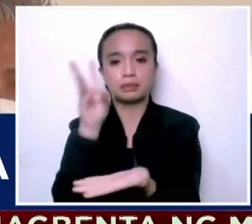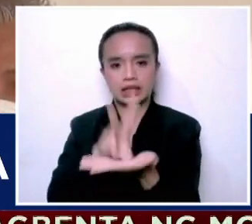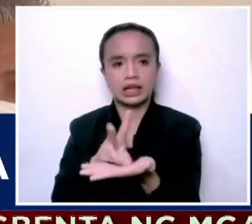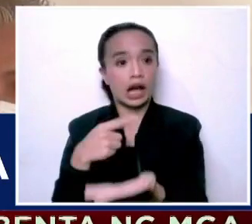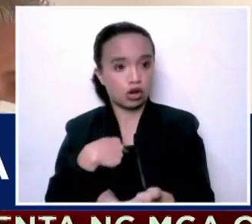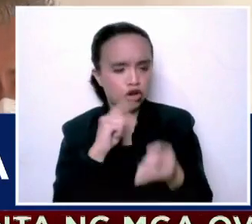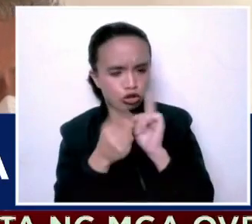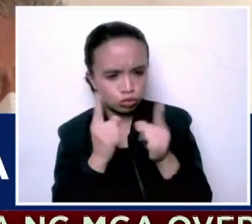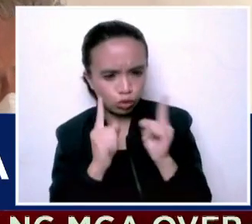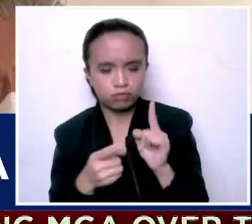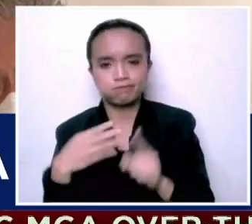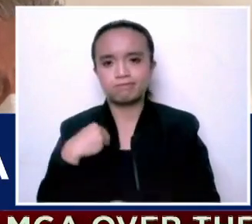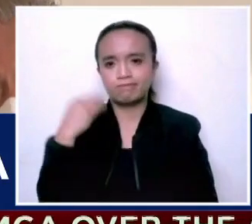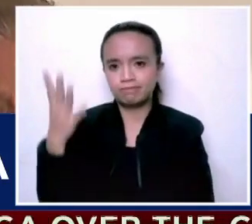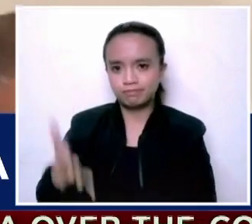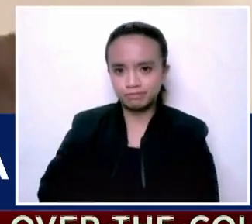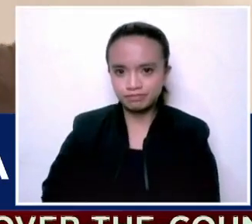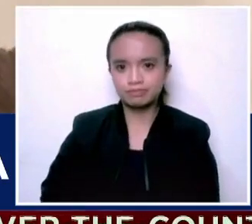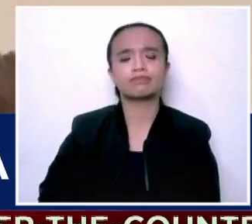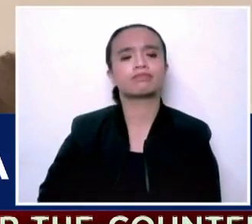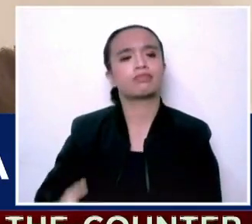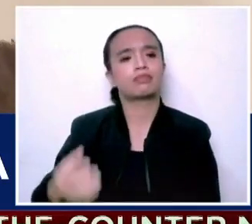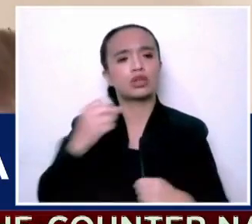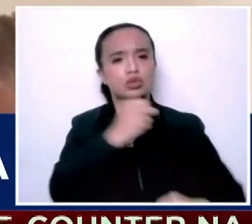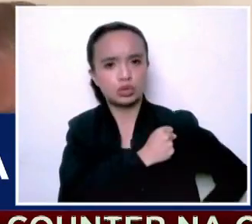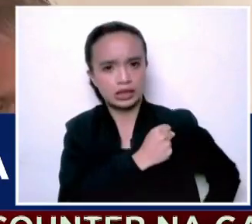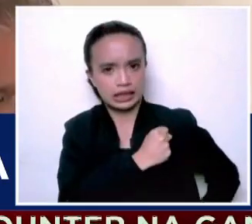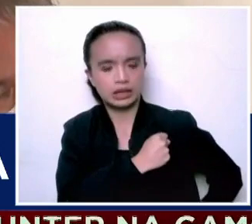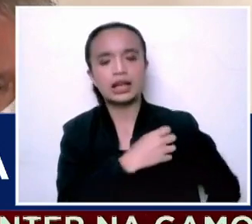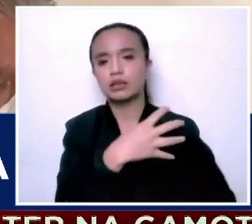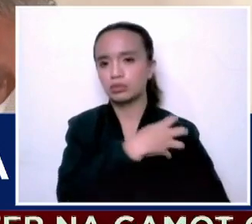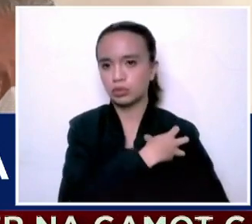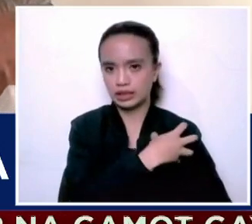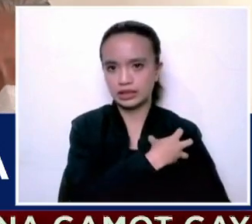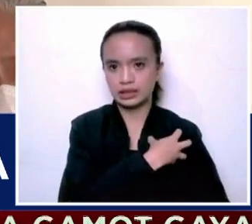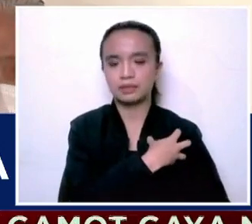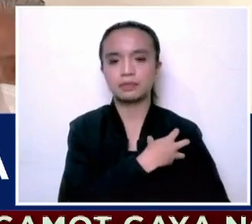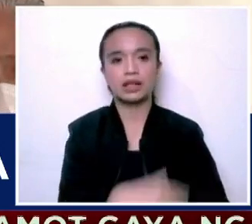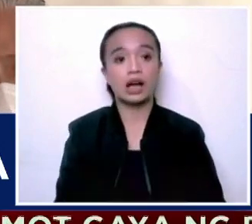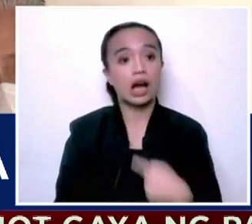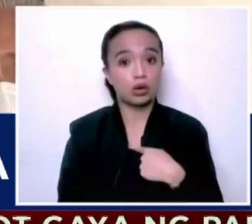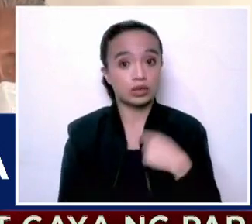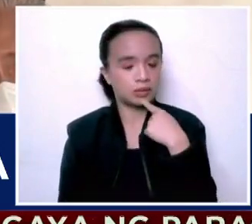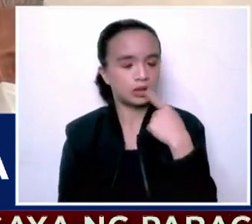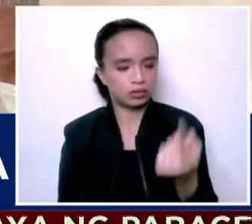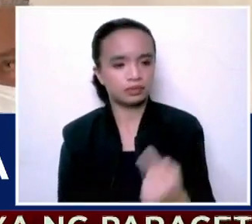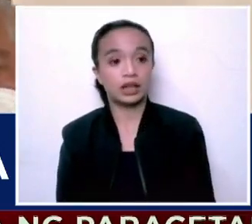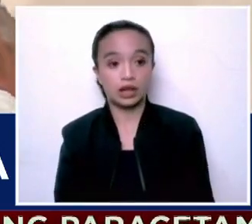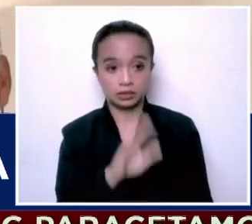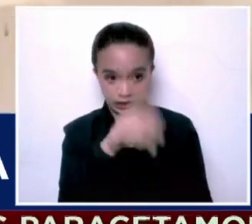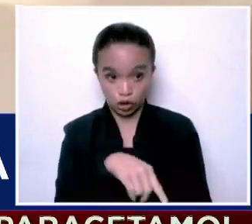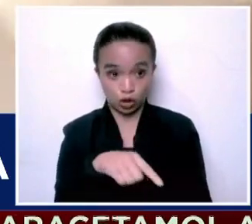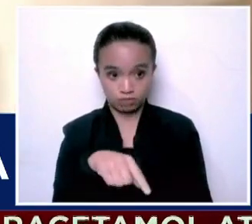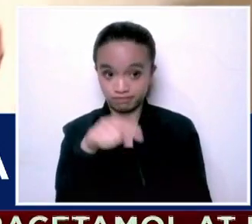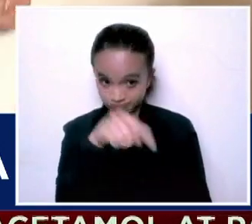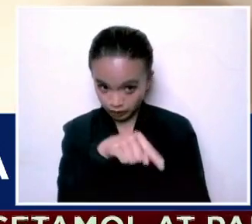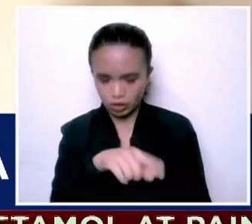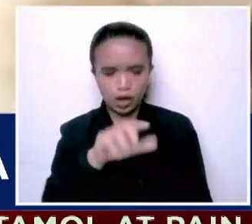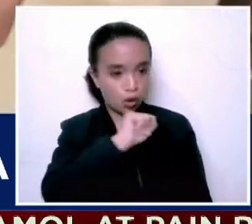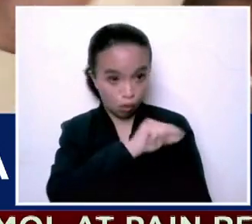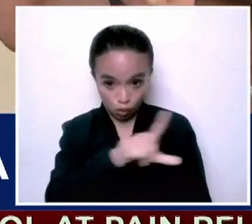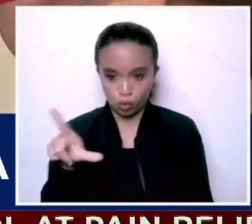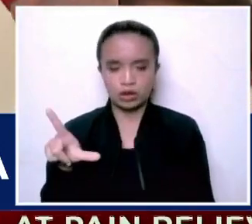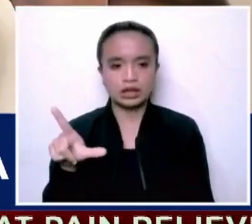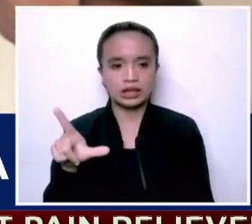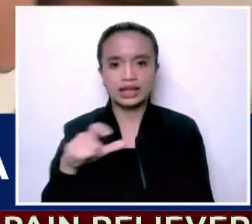mga opisyal, mga sundalo, mga pulis. Sabi ko sa kanila, ganito, lahat tayo hindi